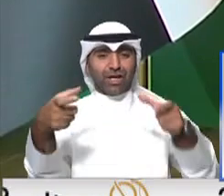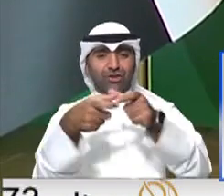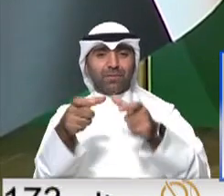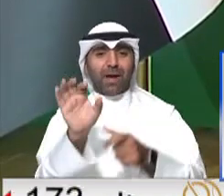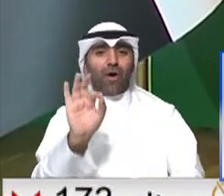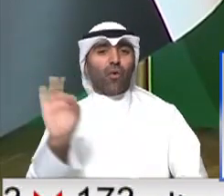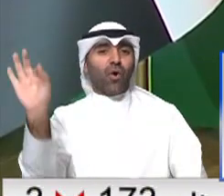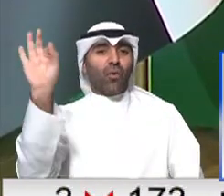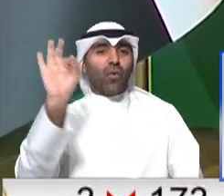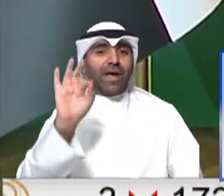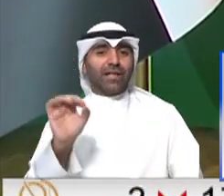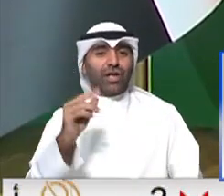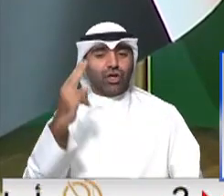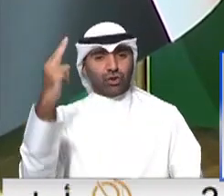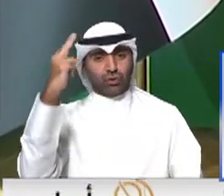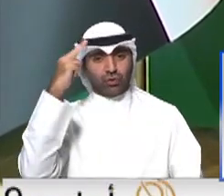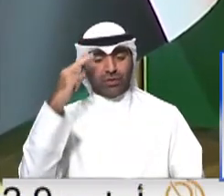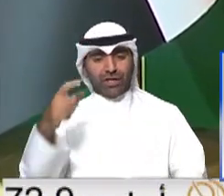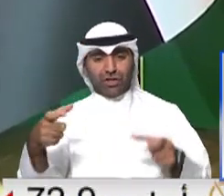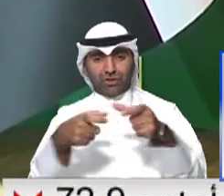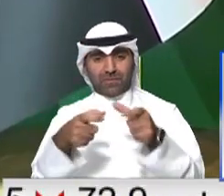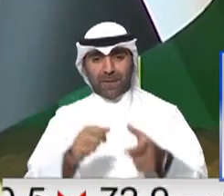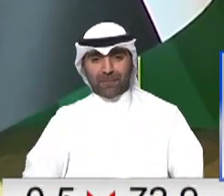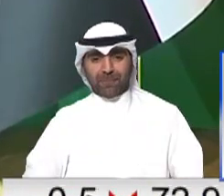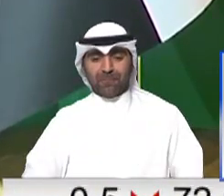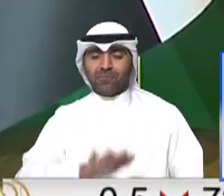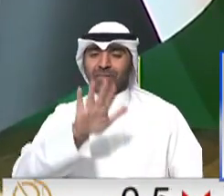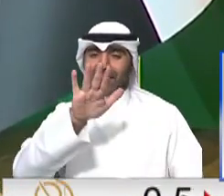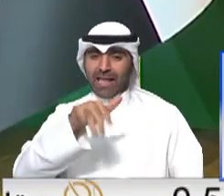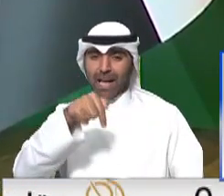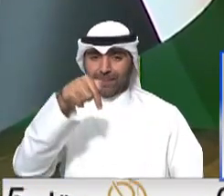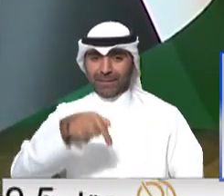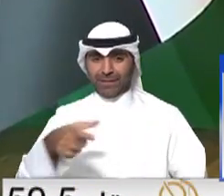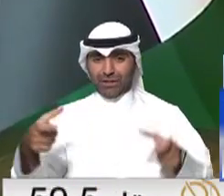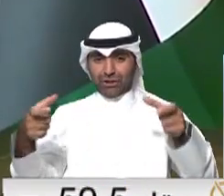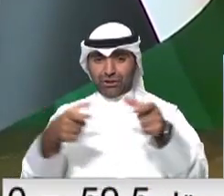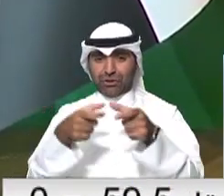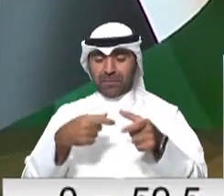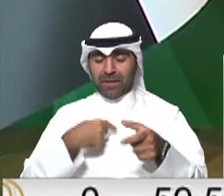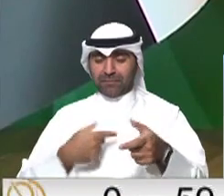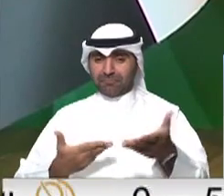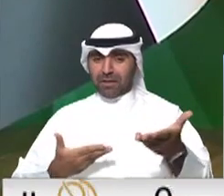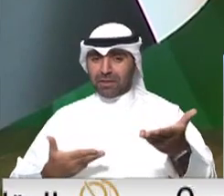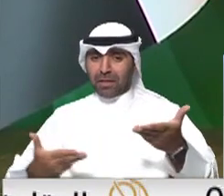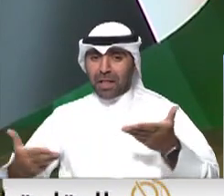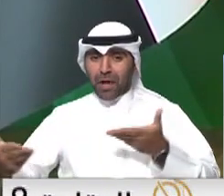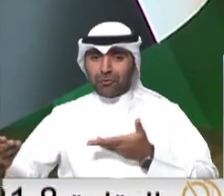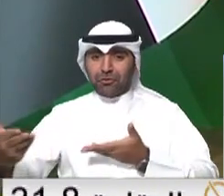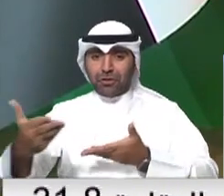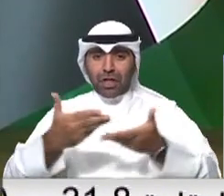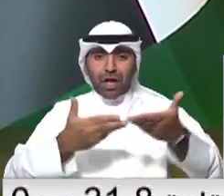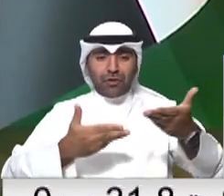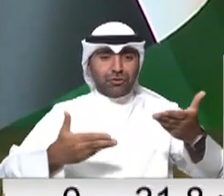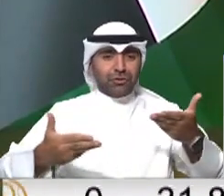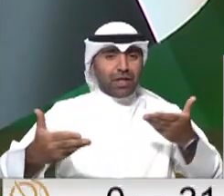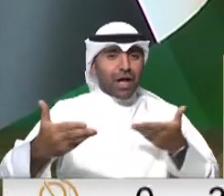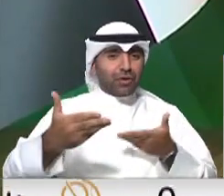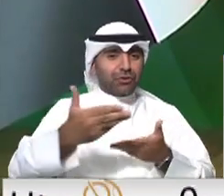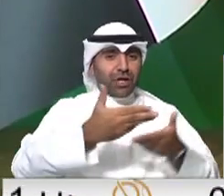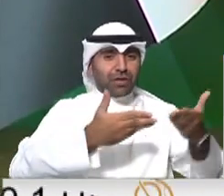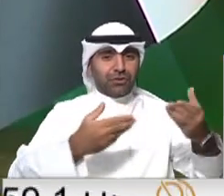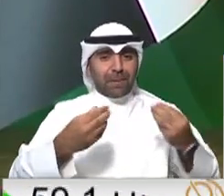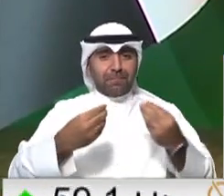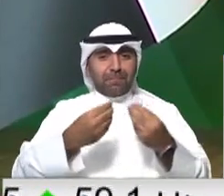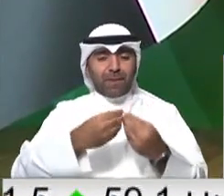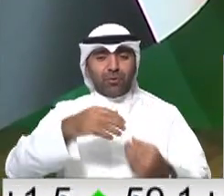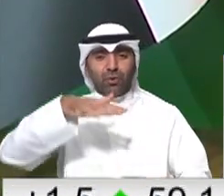والاجتماع إن شاء الله كلها أشياء مثمرة تزيد من التفاهم والحوار وكذلك